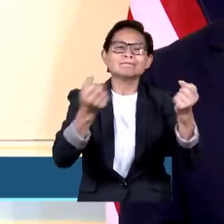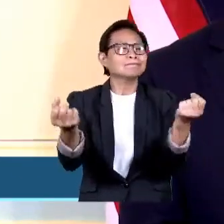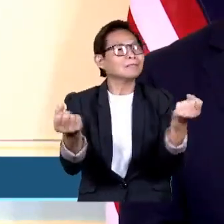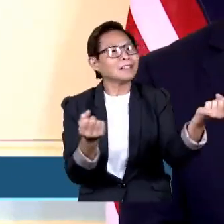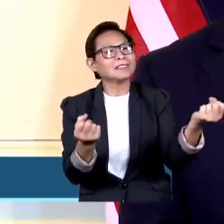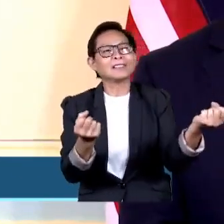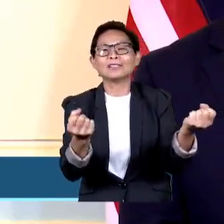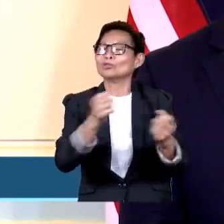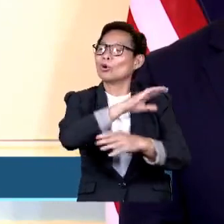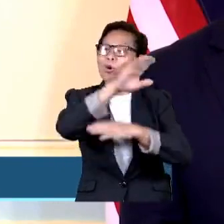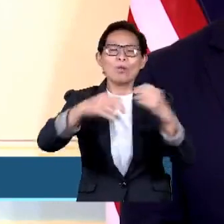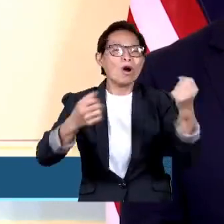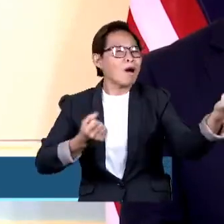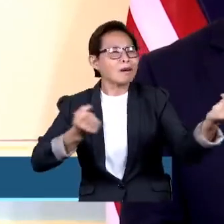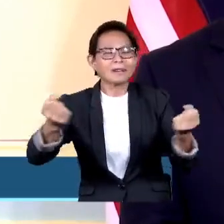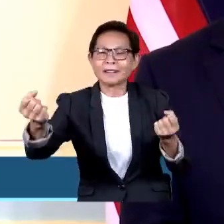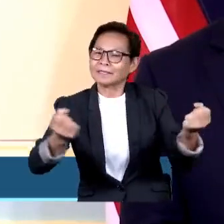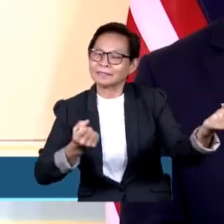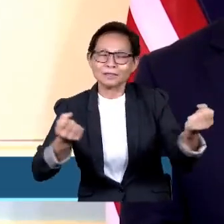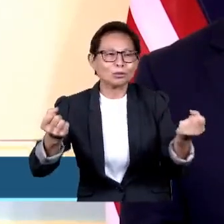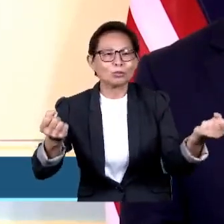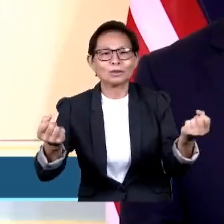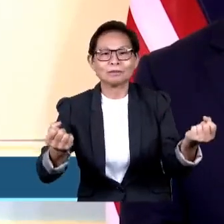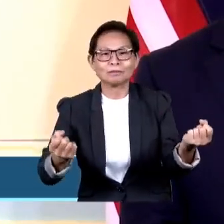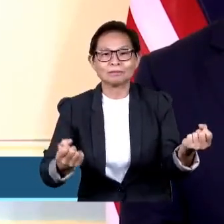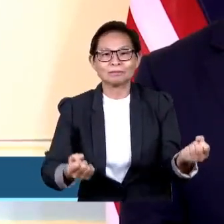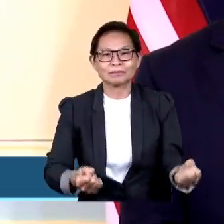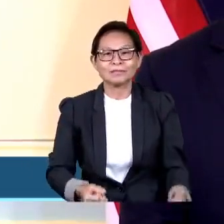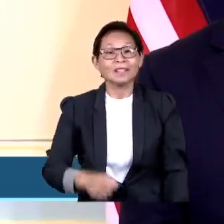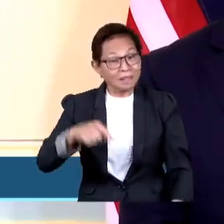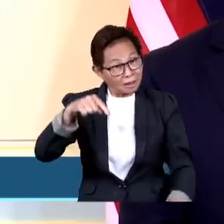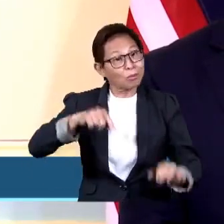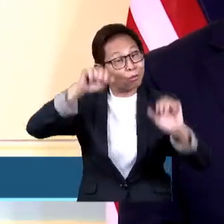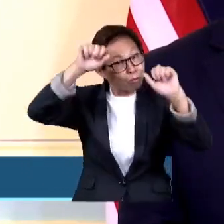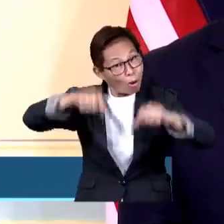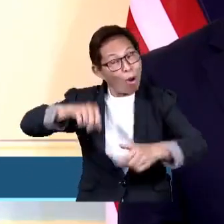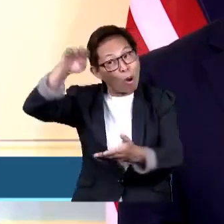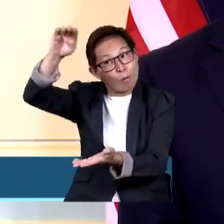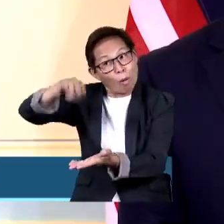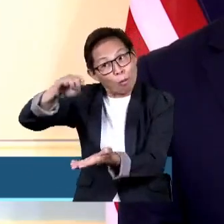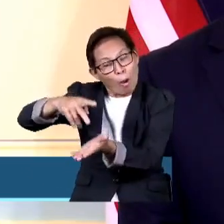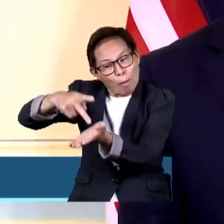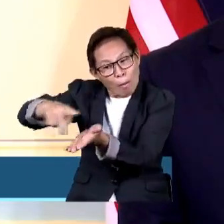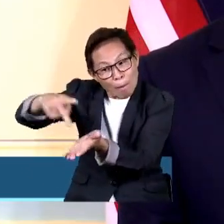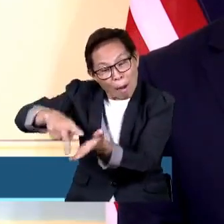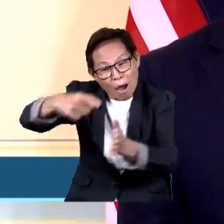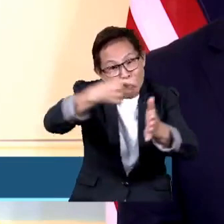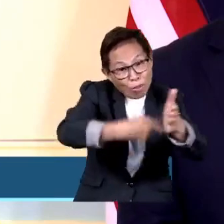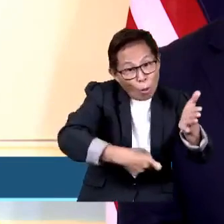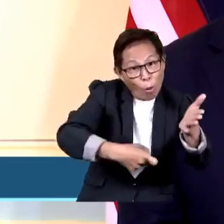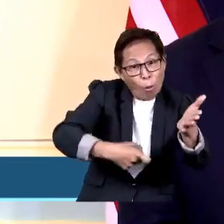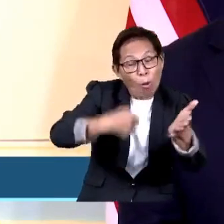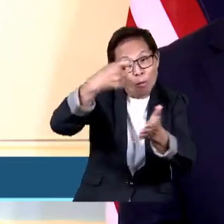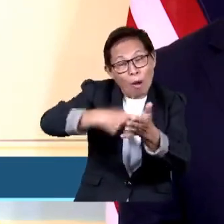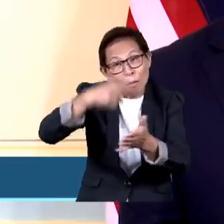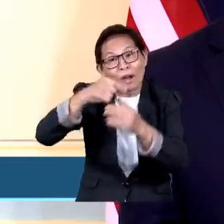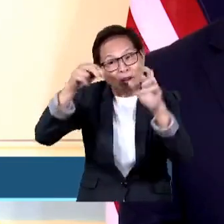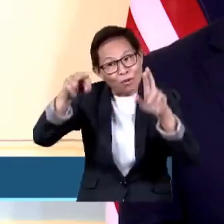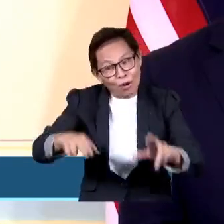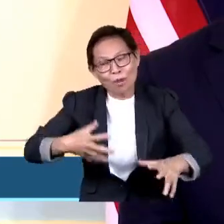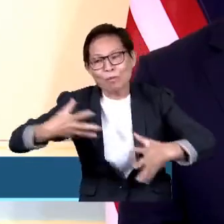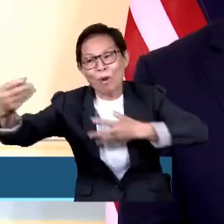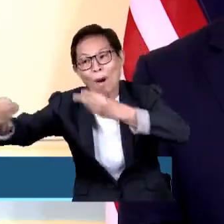kenderaan. Ikhtiar ini akan dapat mengurangkan kos bayaran tol bagi rakyat yang akan